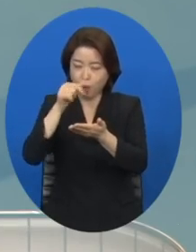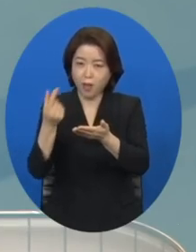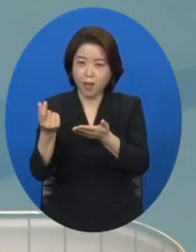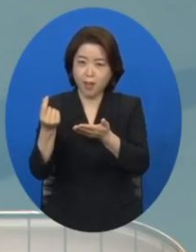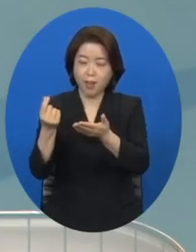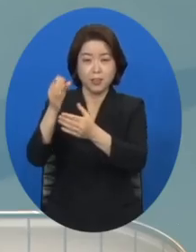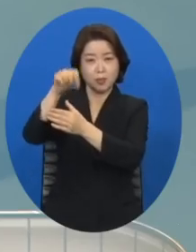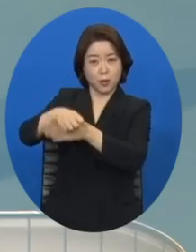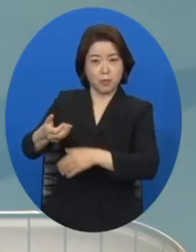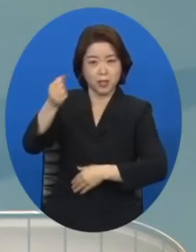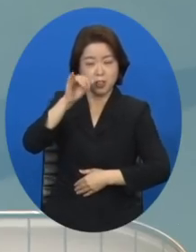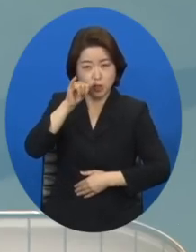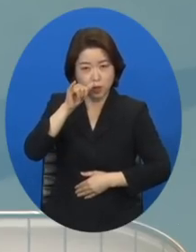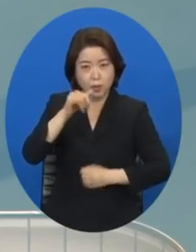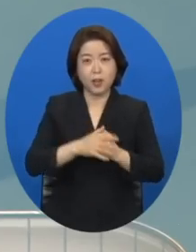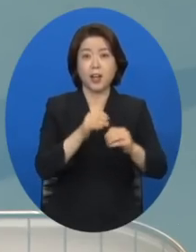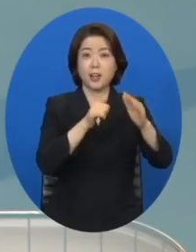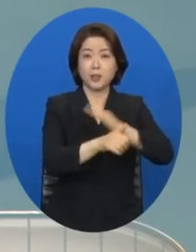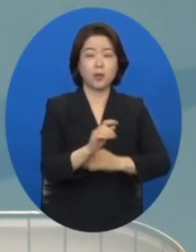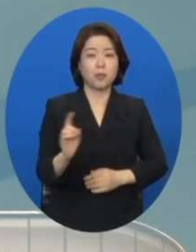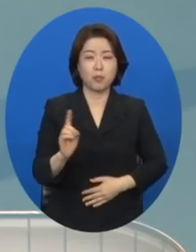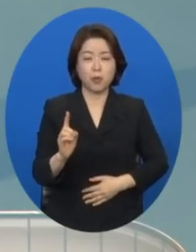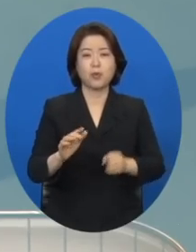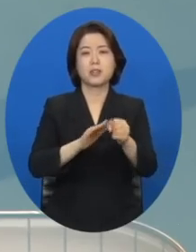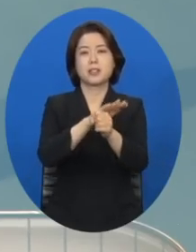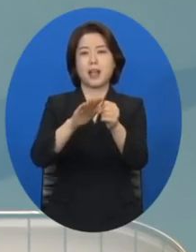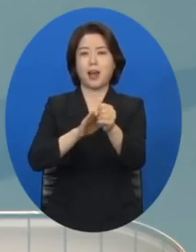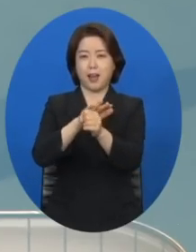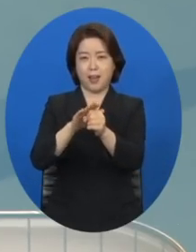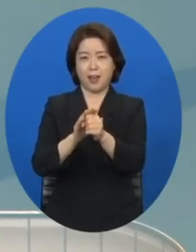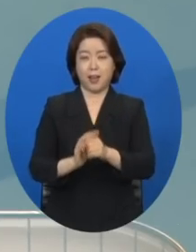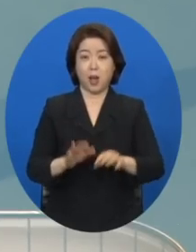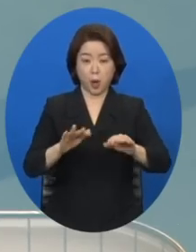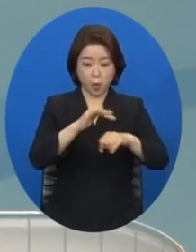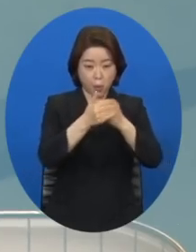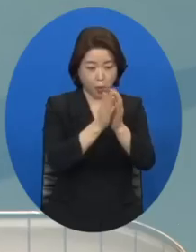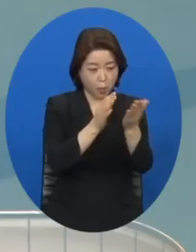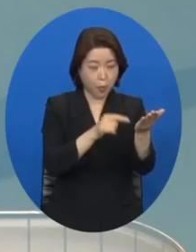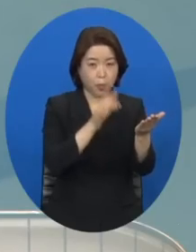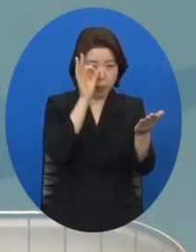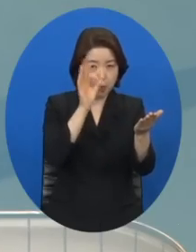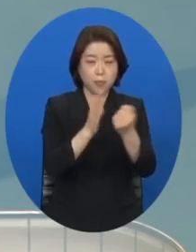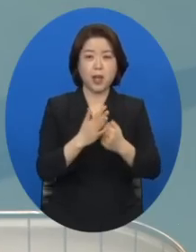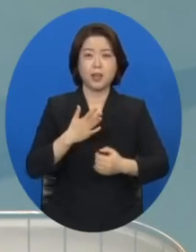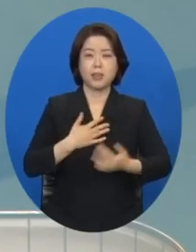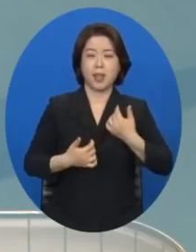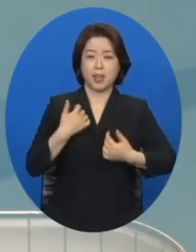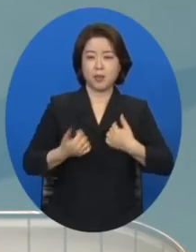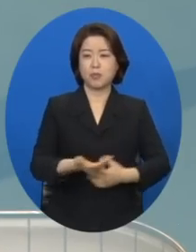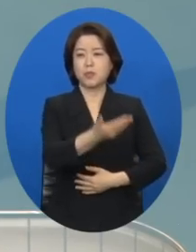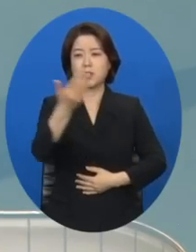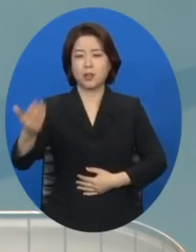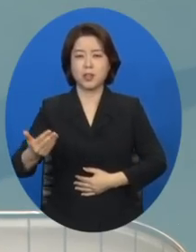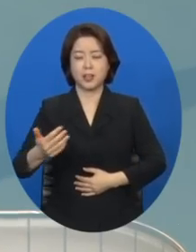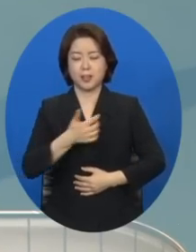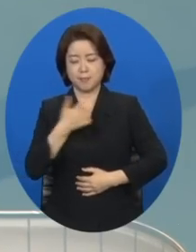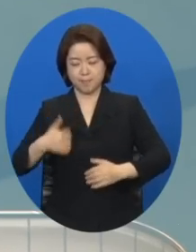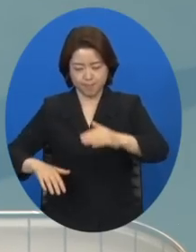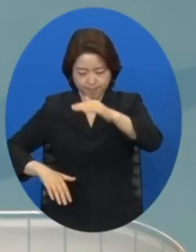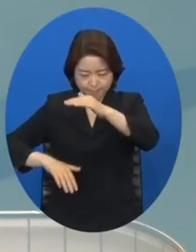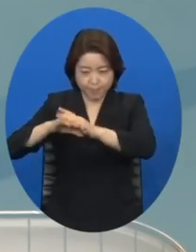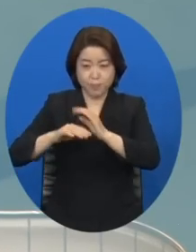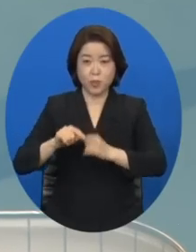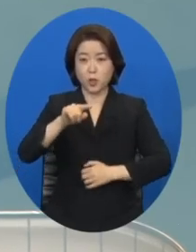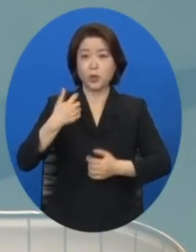대표적인 것이 사랑입니다 그리고 오늘 본문에 내 기쁨이 너희에게 충만하길 원한다 너에게